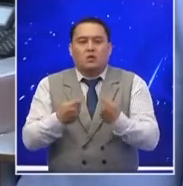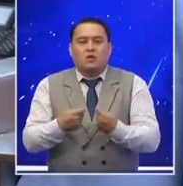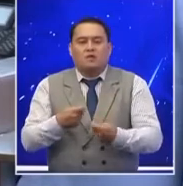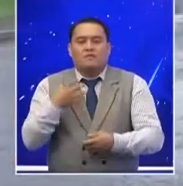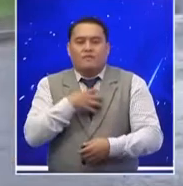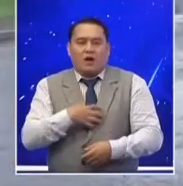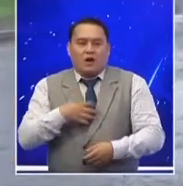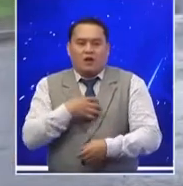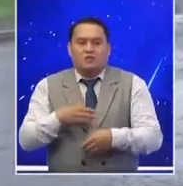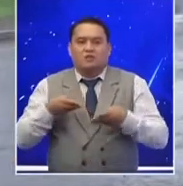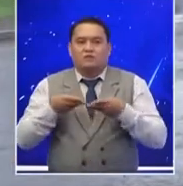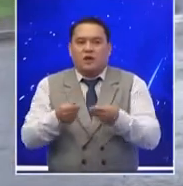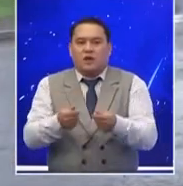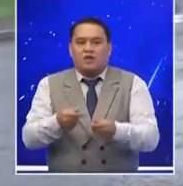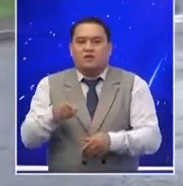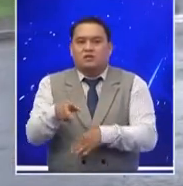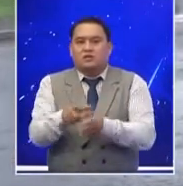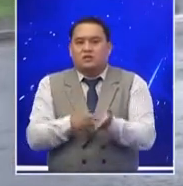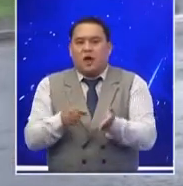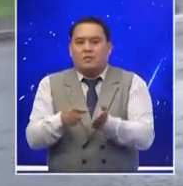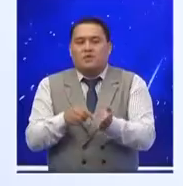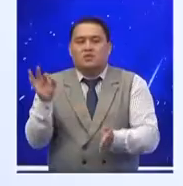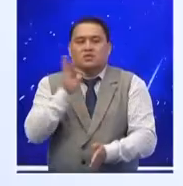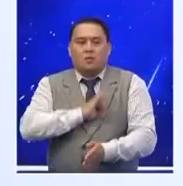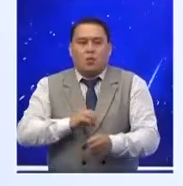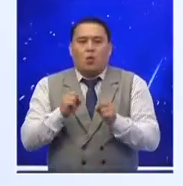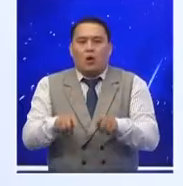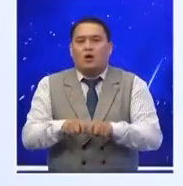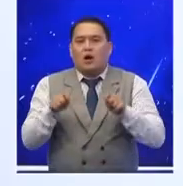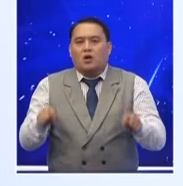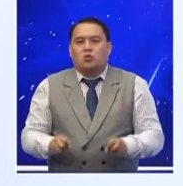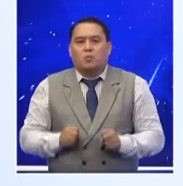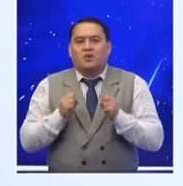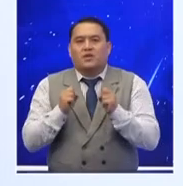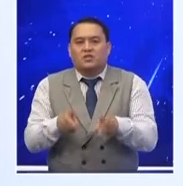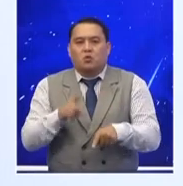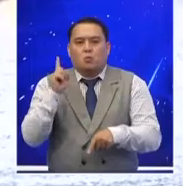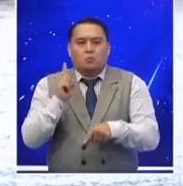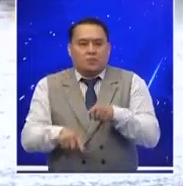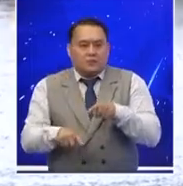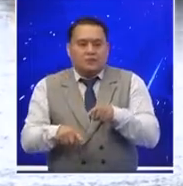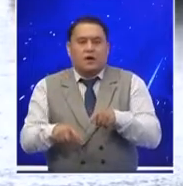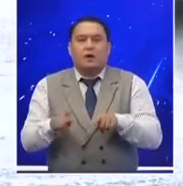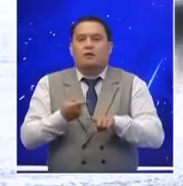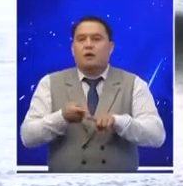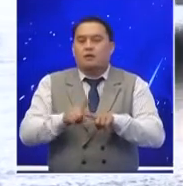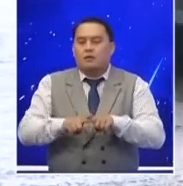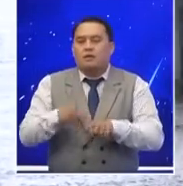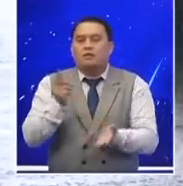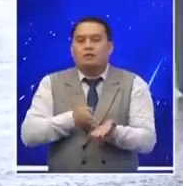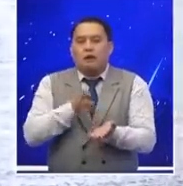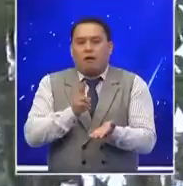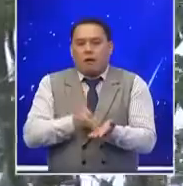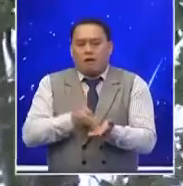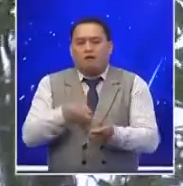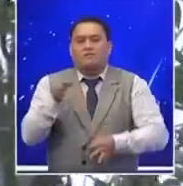значительная. Записи с камер видеонаблюдения используются как для раскрытия преступлений по горячим следам, так и в качестве доказательной